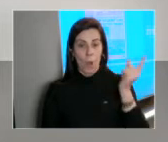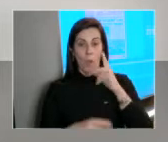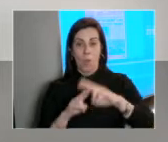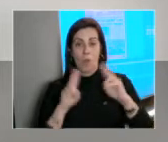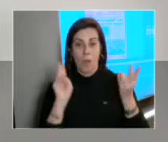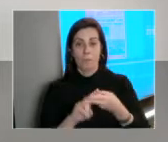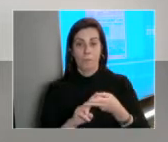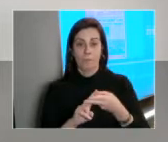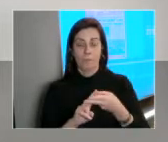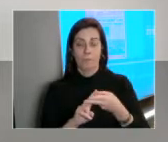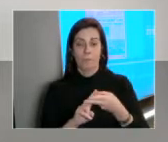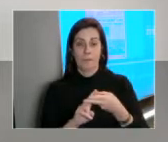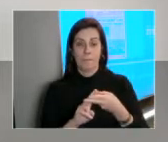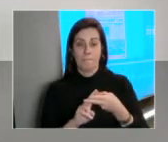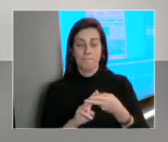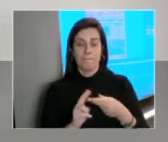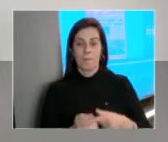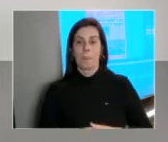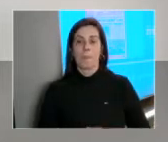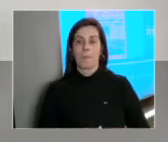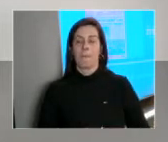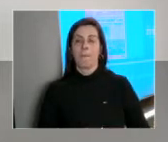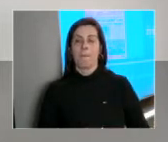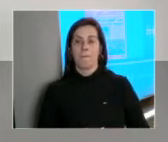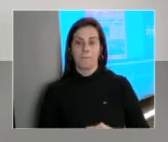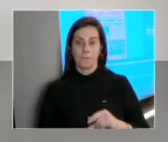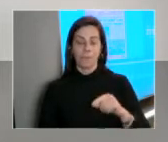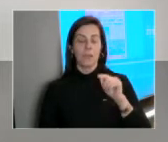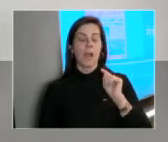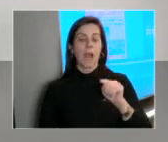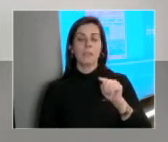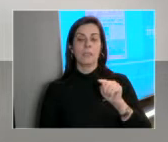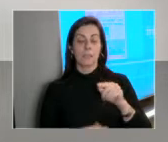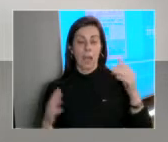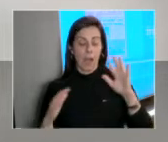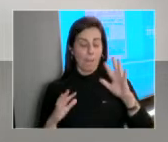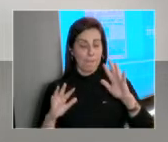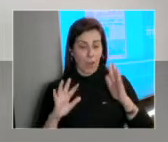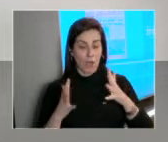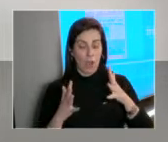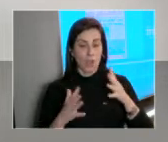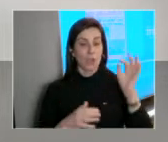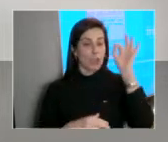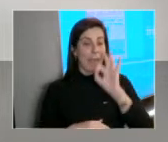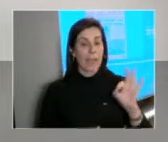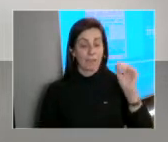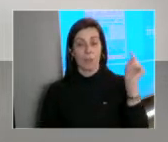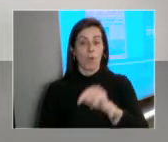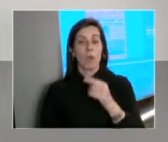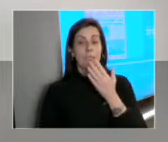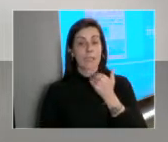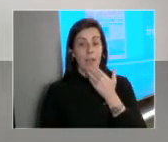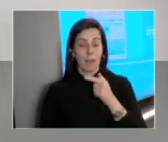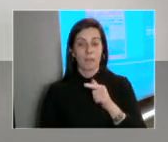כולו. קורונה, דווקא על שם אותו הבירה מקסיקנית מפורסמת. בעלת הקורונה, חשש מהגעת הנגיף